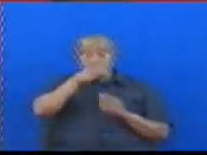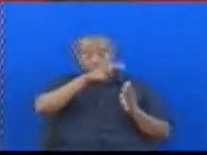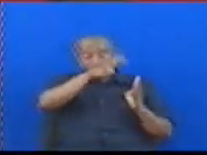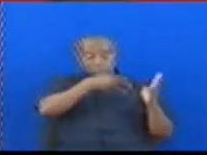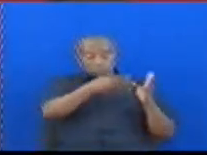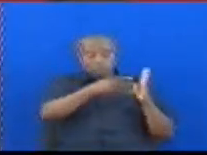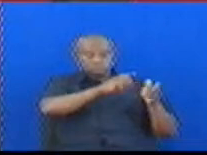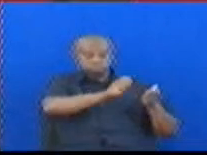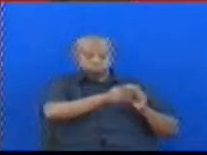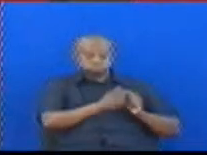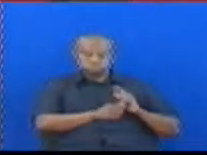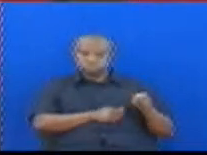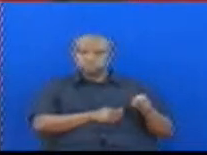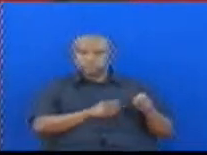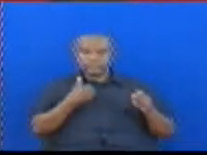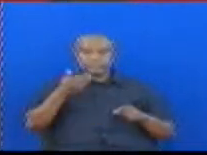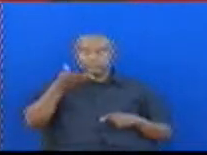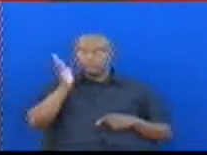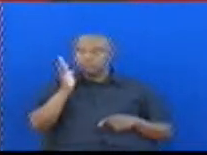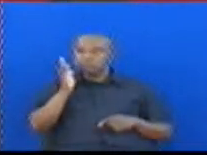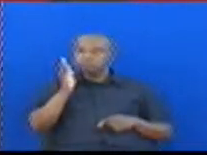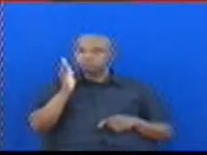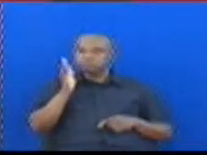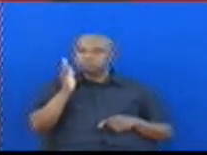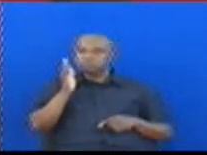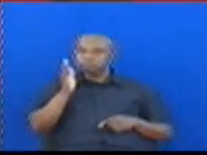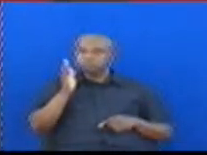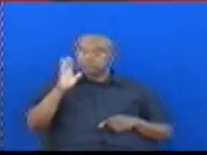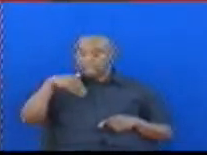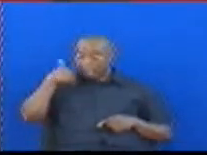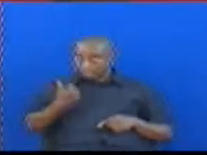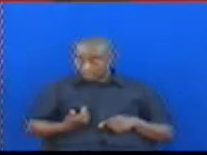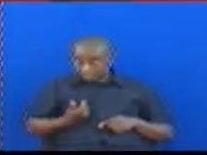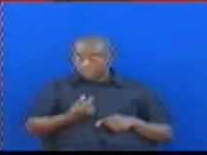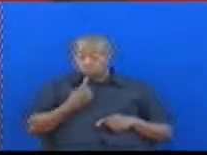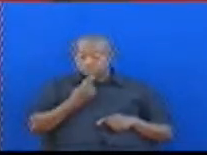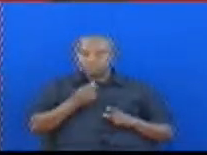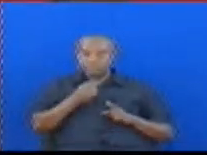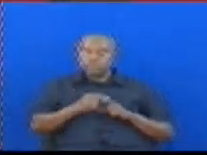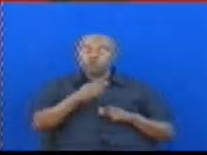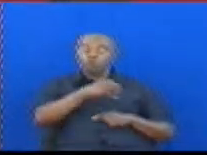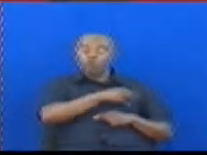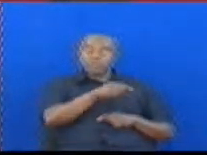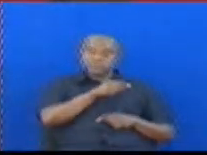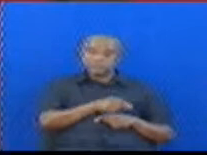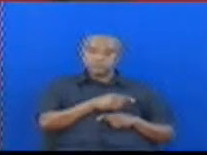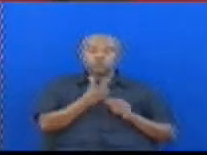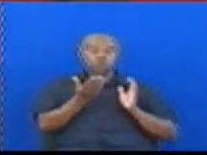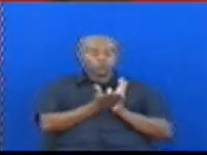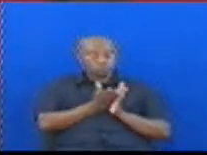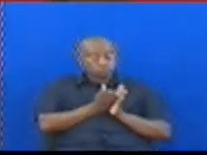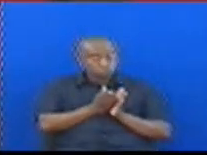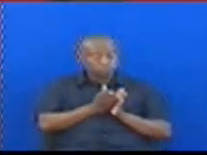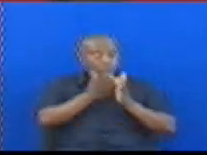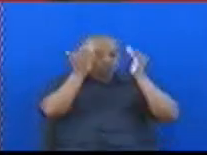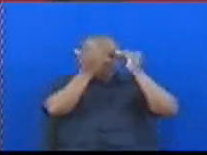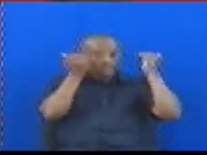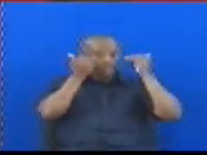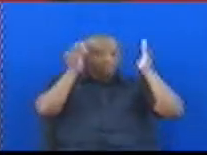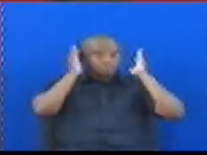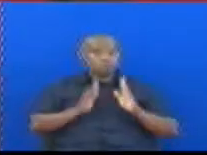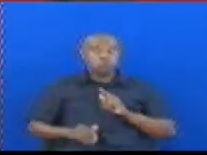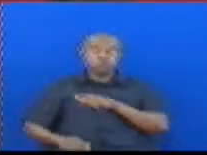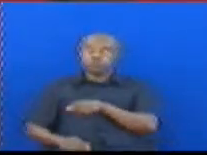marekebisho la serikali ambayo limetoa baadaye ya waziri, wataomba kwa jaji mkuu yeye mwenyewe